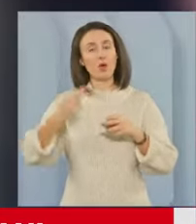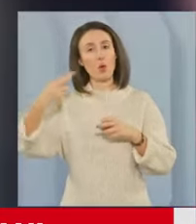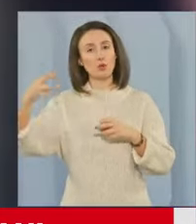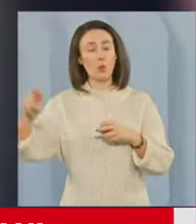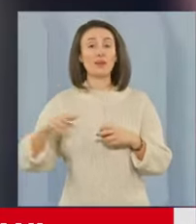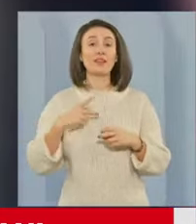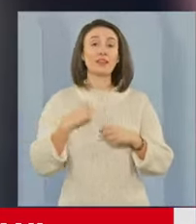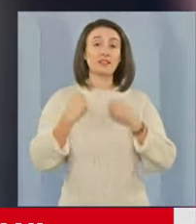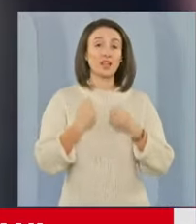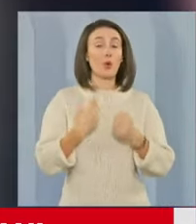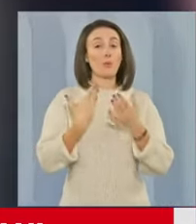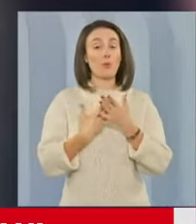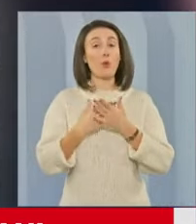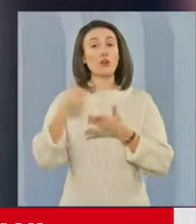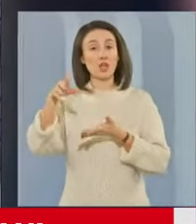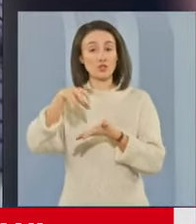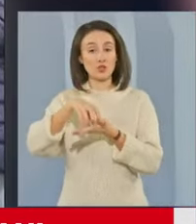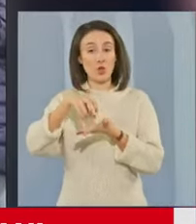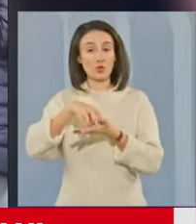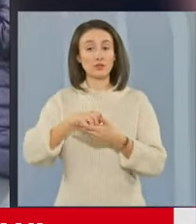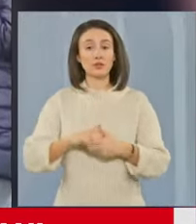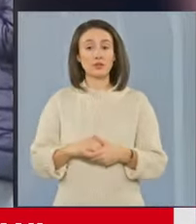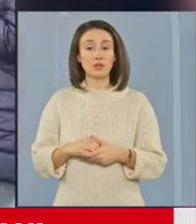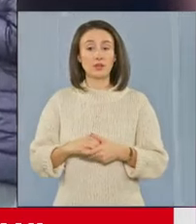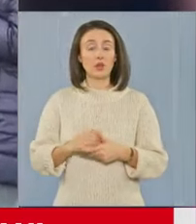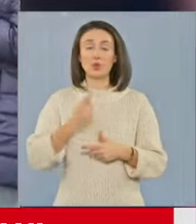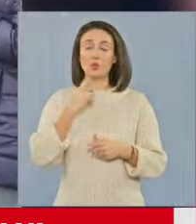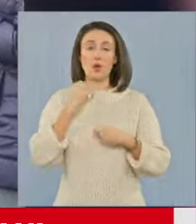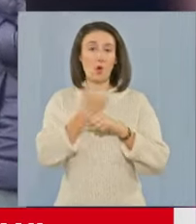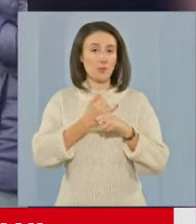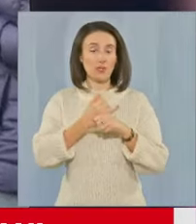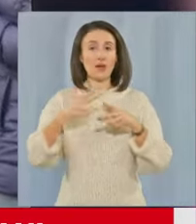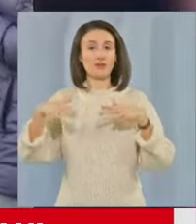îngreunate de faptul că zona în care s-a produs incidentul violent nu este monitorizată video.